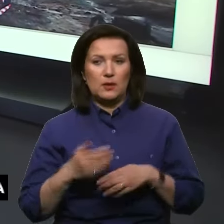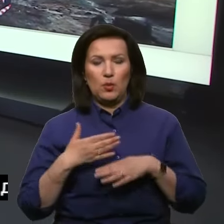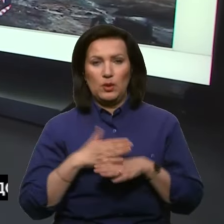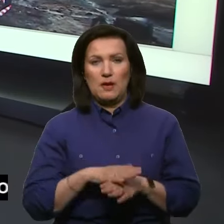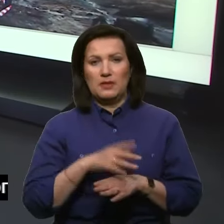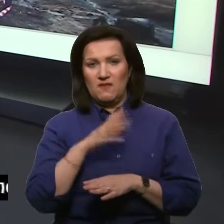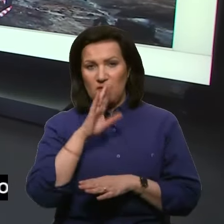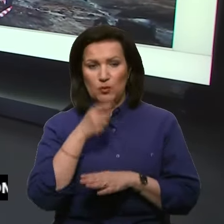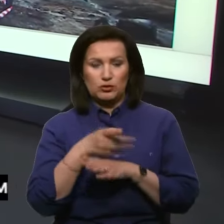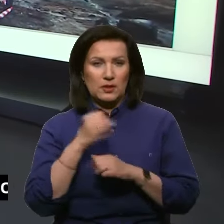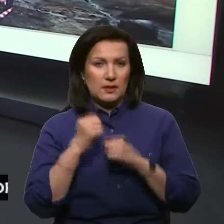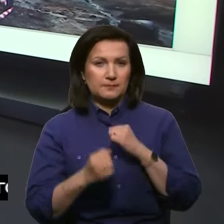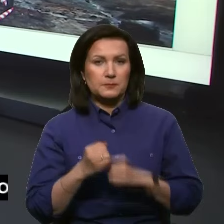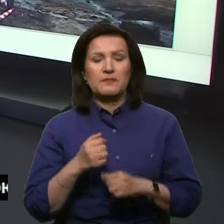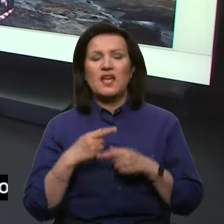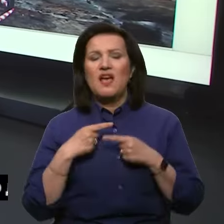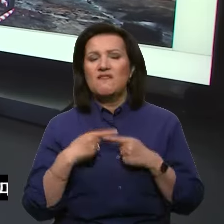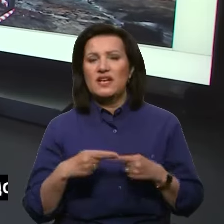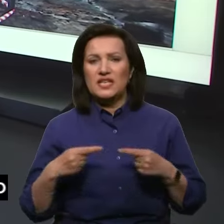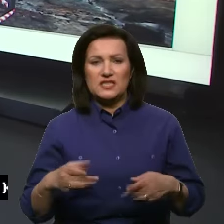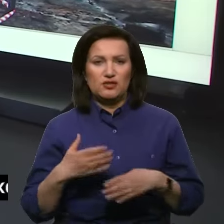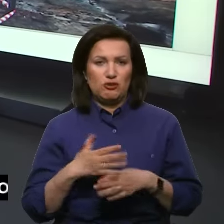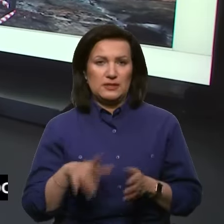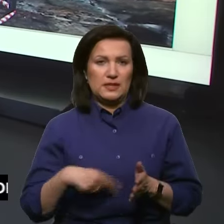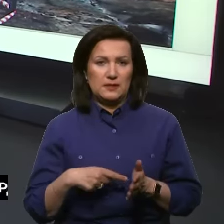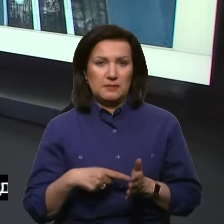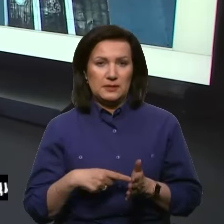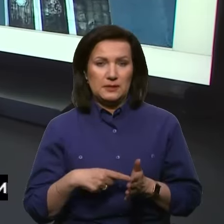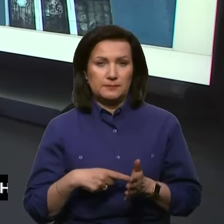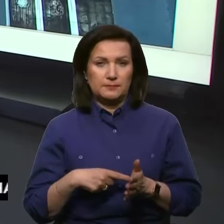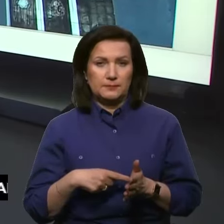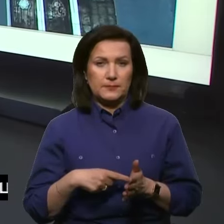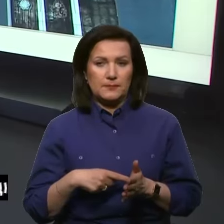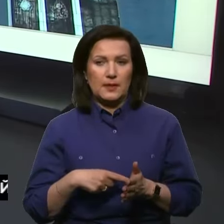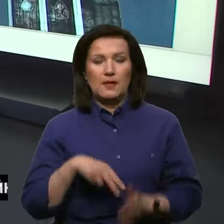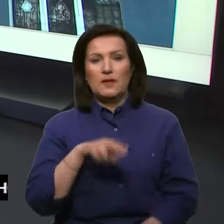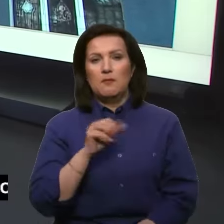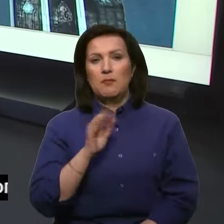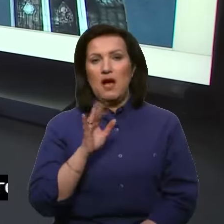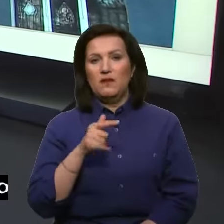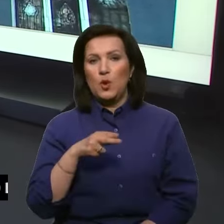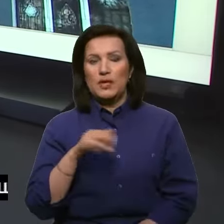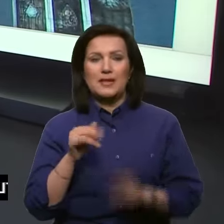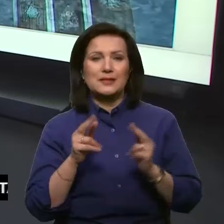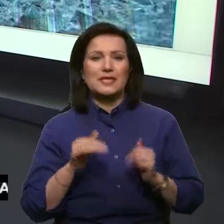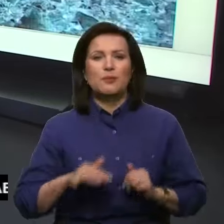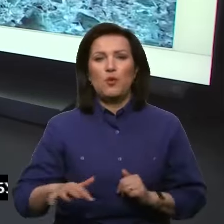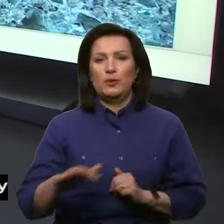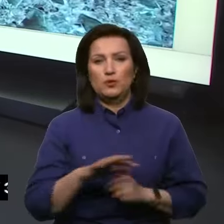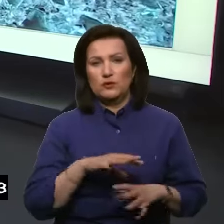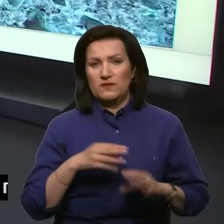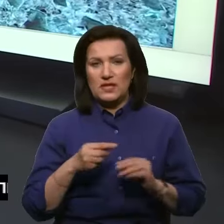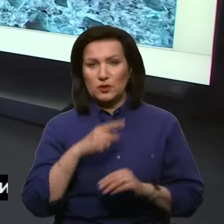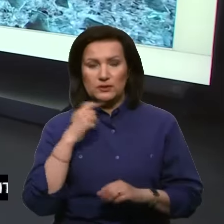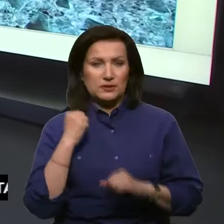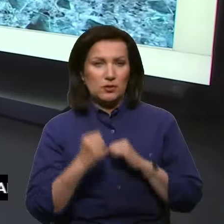ворожих ракет впали у різних частинах міста. У Павлограді на Дніпропетровщині внаслідок російської